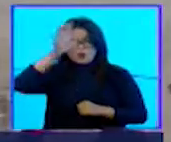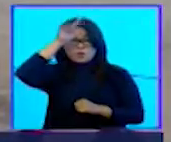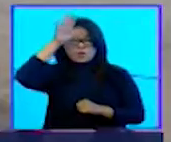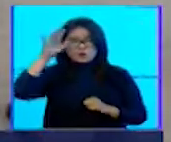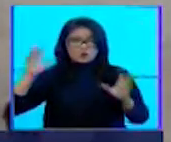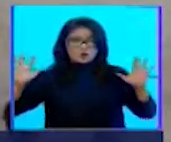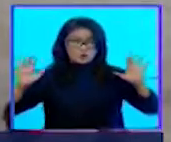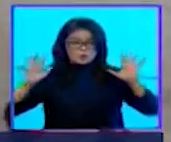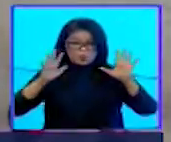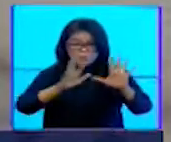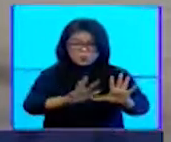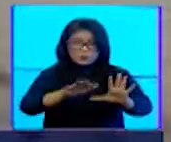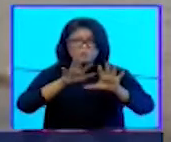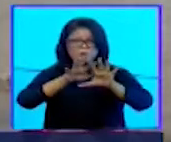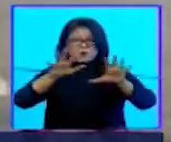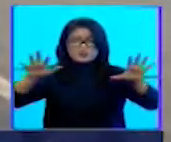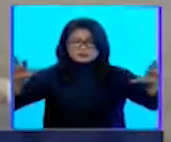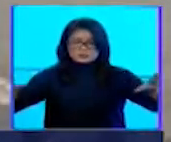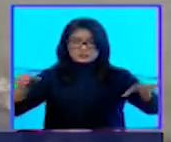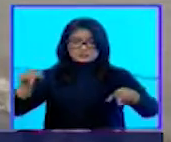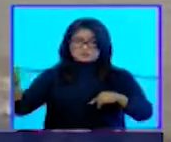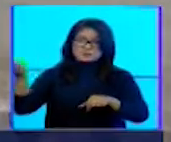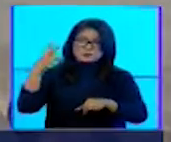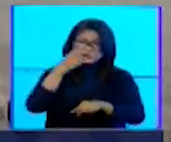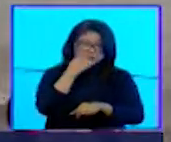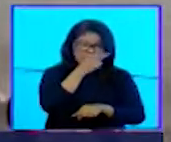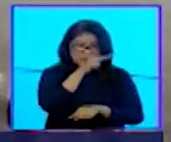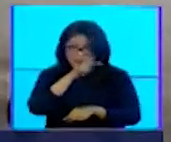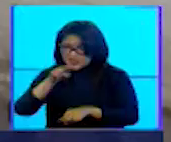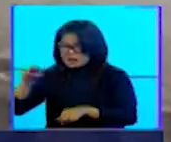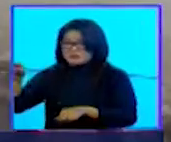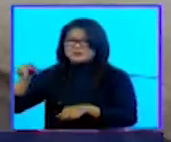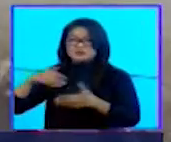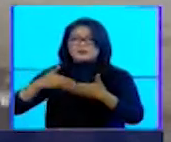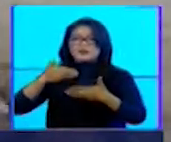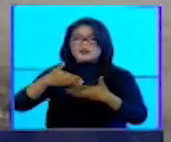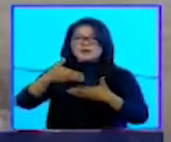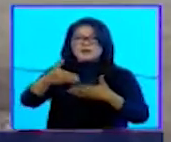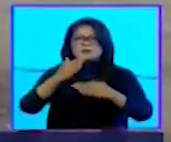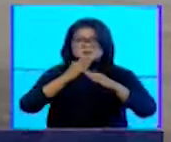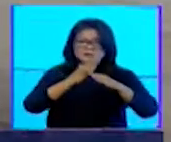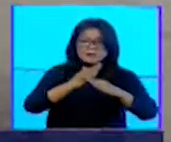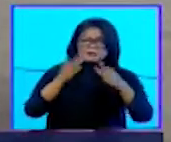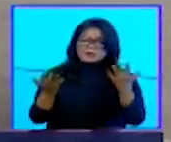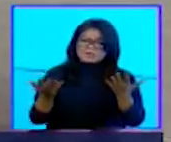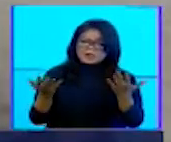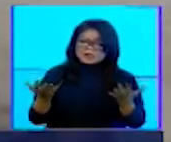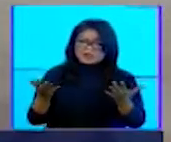rapatkan ya, Forkombimda, kira-kira langkah apa yang paling tepat, karena apa? Kalau seperti ini, terlalu banyak pengunjung juga mesti